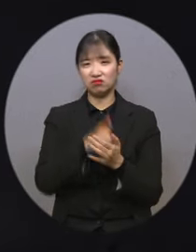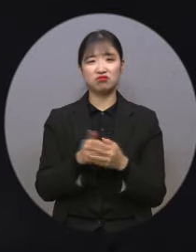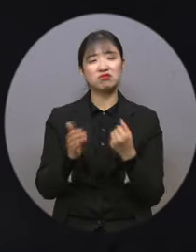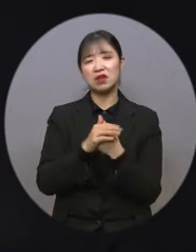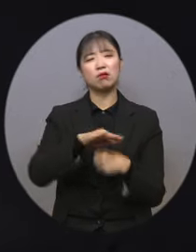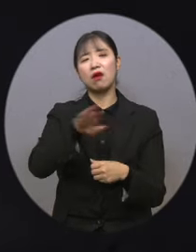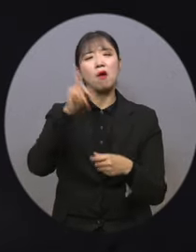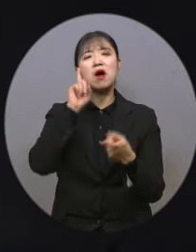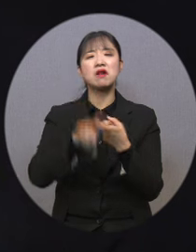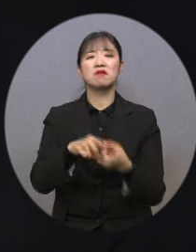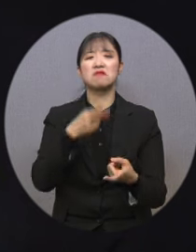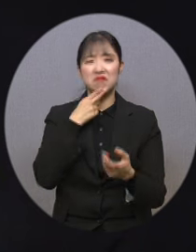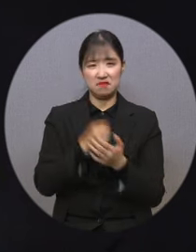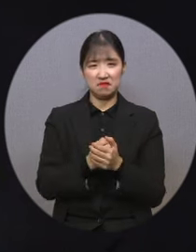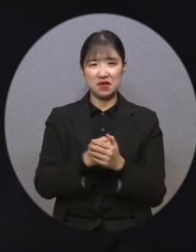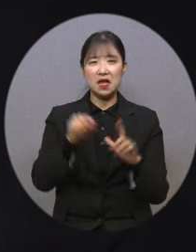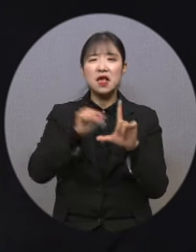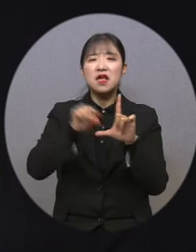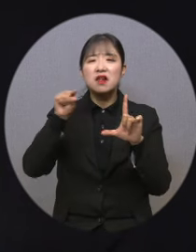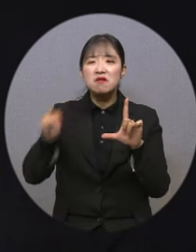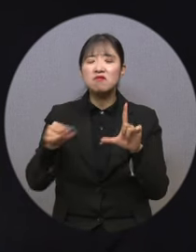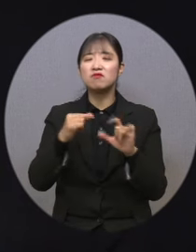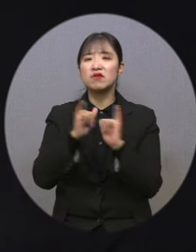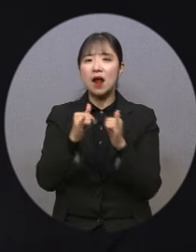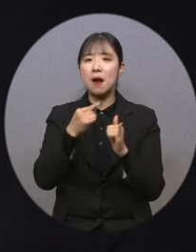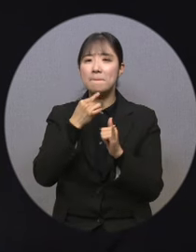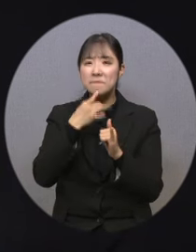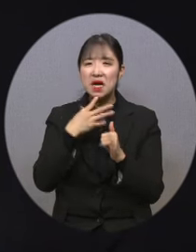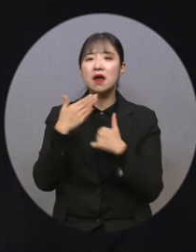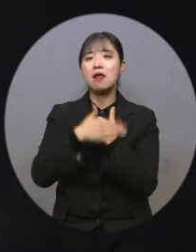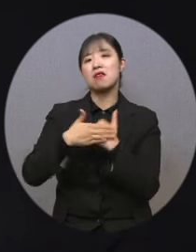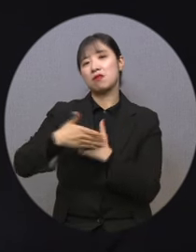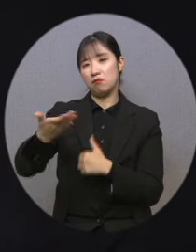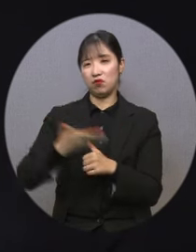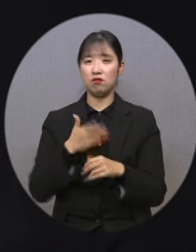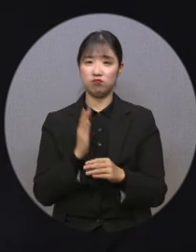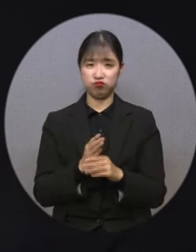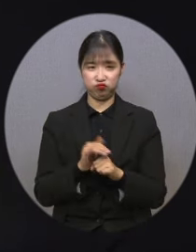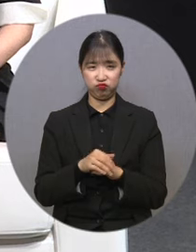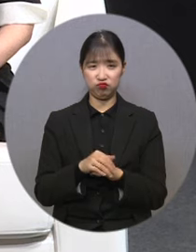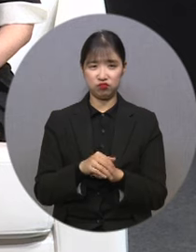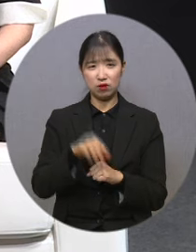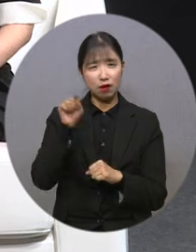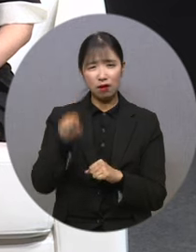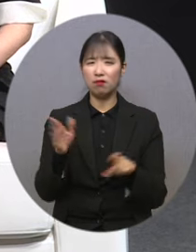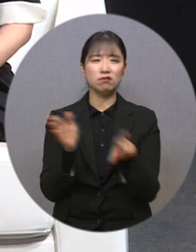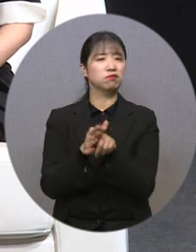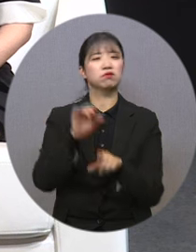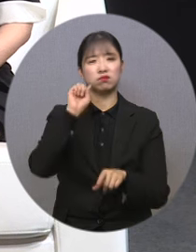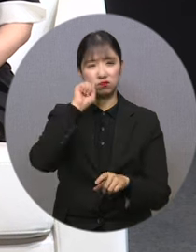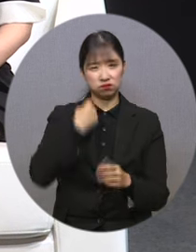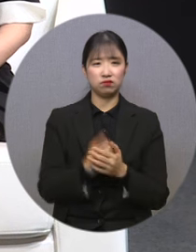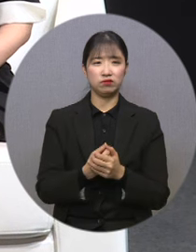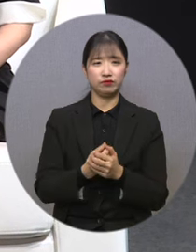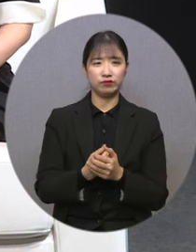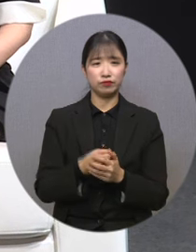어떤 특정한 세력들이 혜택을 보고 있다고도 볼 수 있지 절대 건 믿을 수가 없어요 그런 공무원이나 5 이상